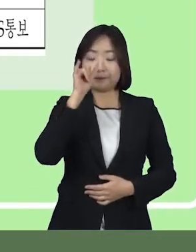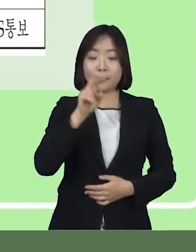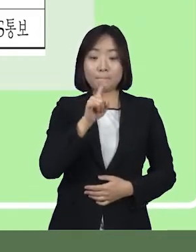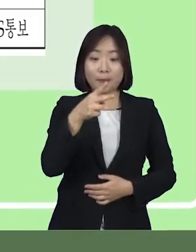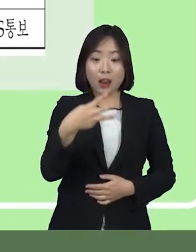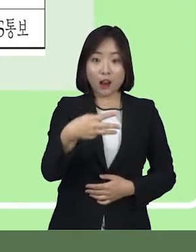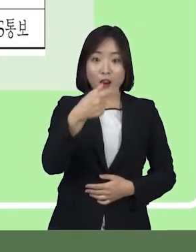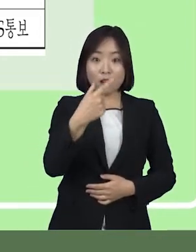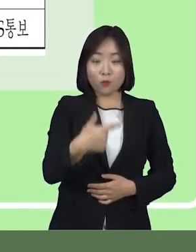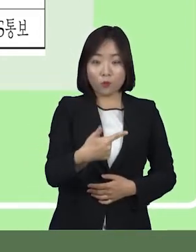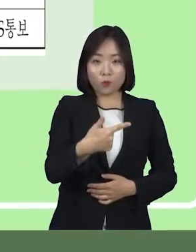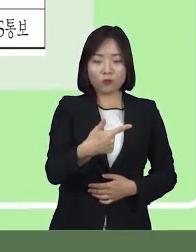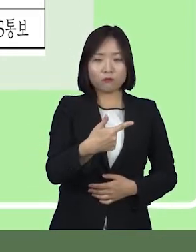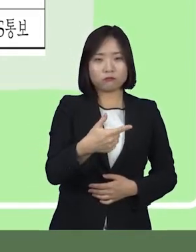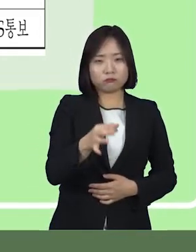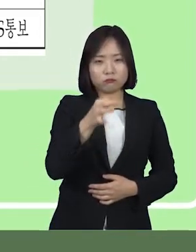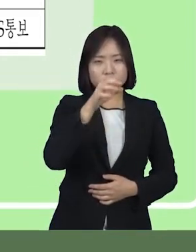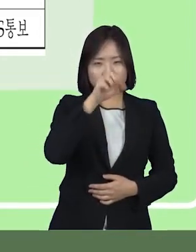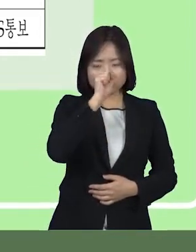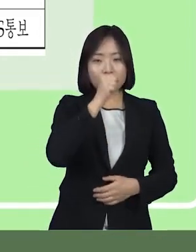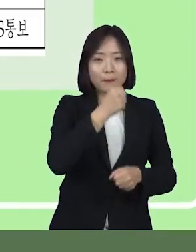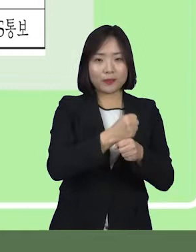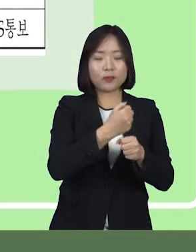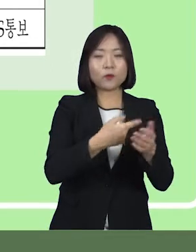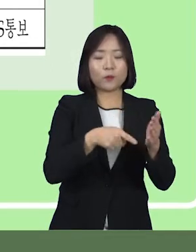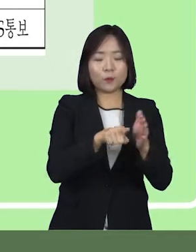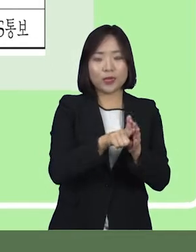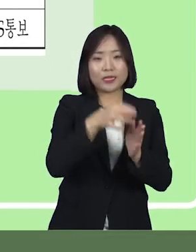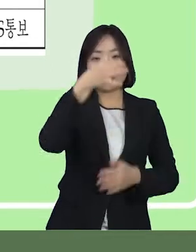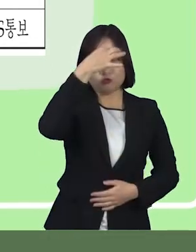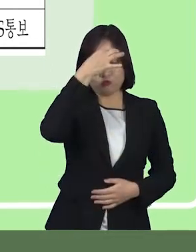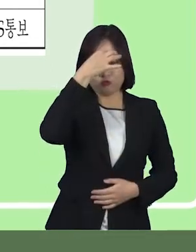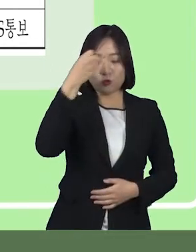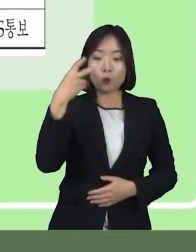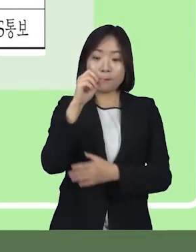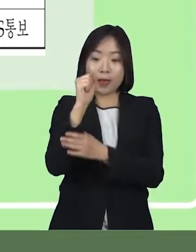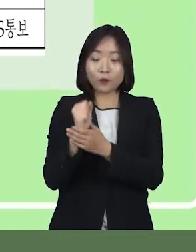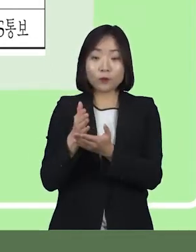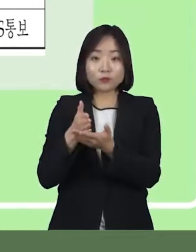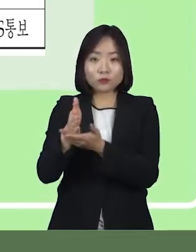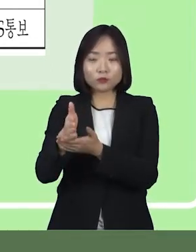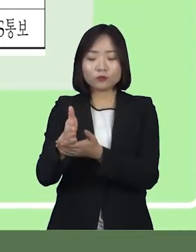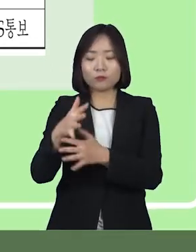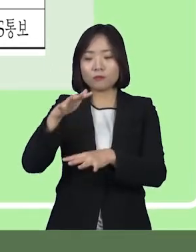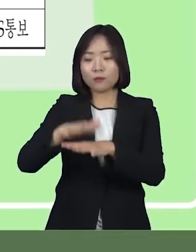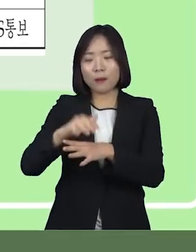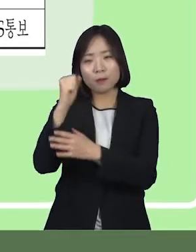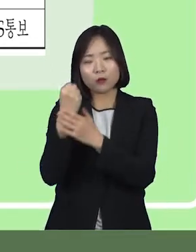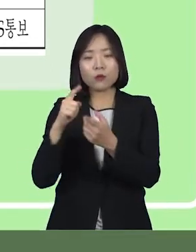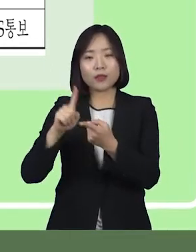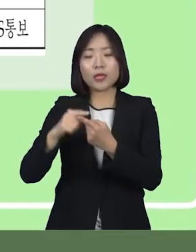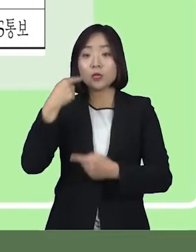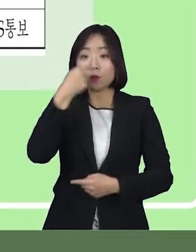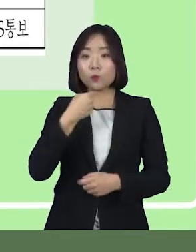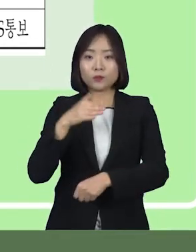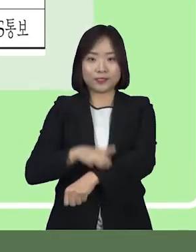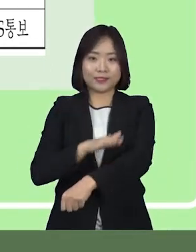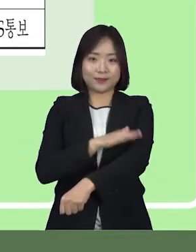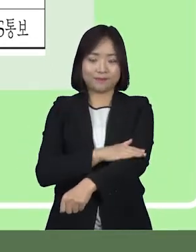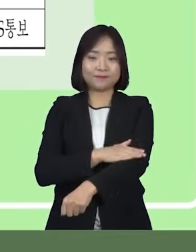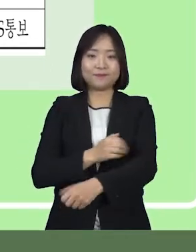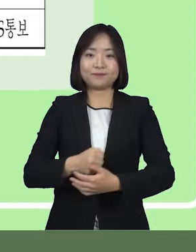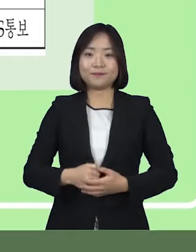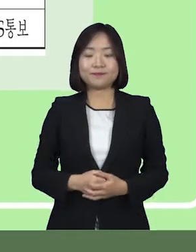멜론과정은 고품질 멜론 생산을 위한 재배기술을, 발효기술과정은 농산물 발효기술에 대한 이론과 실습입니다.